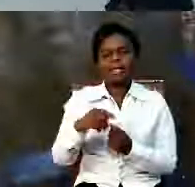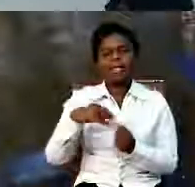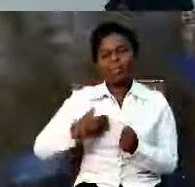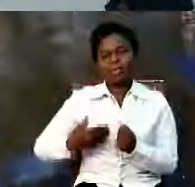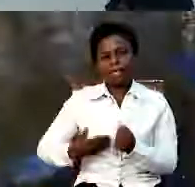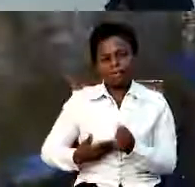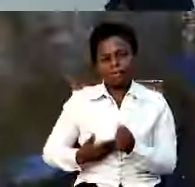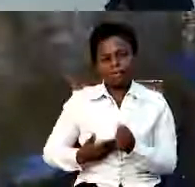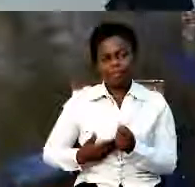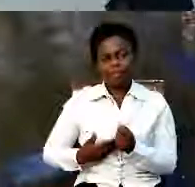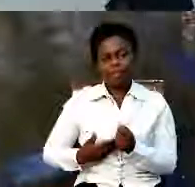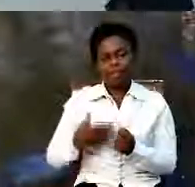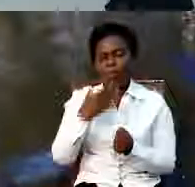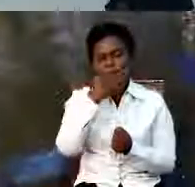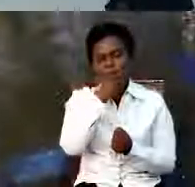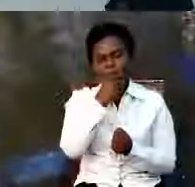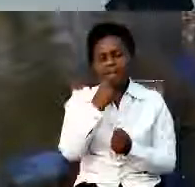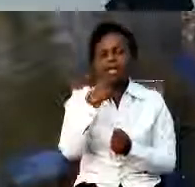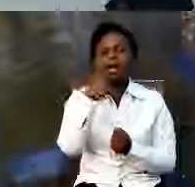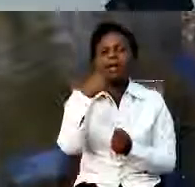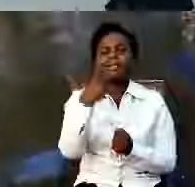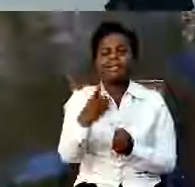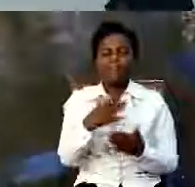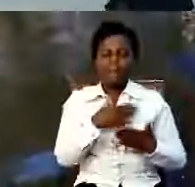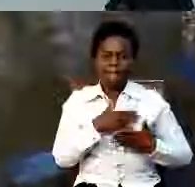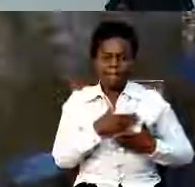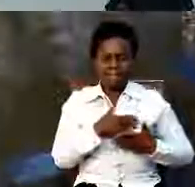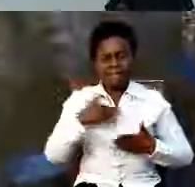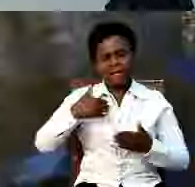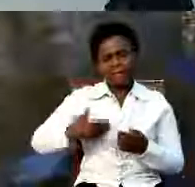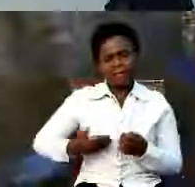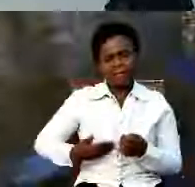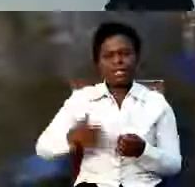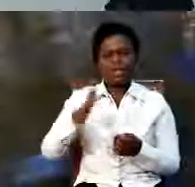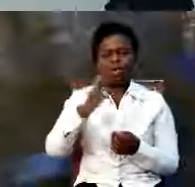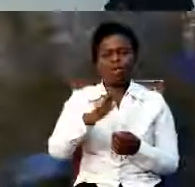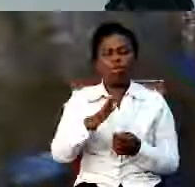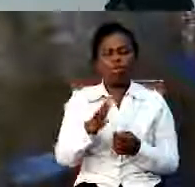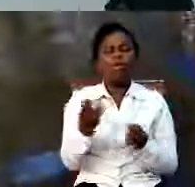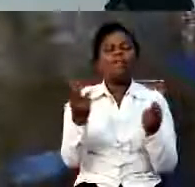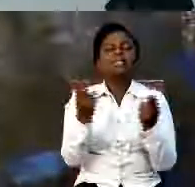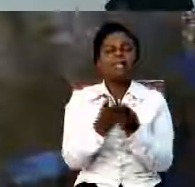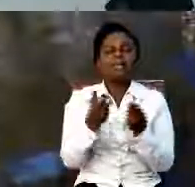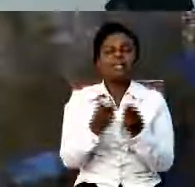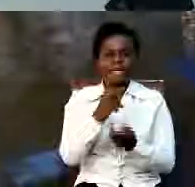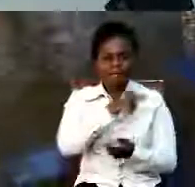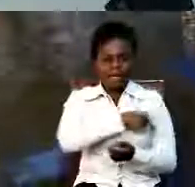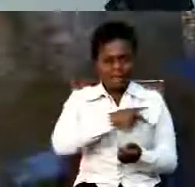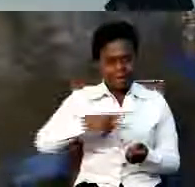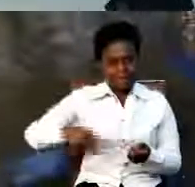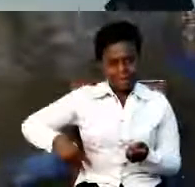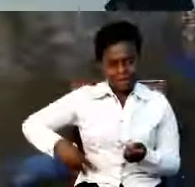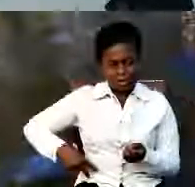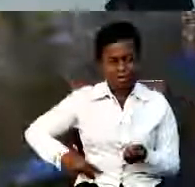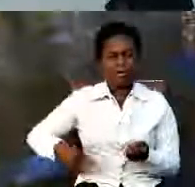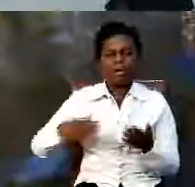mwanamke, kwa mwanamume. Anasema mpende mke wako kama Kristo alivyolipenda